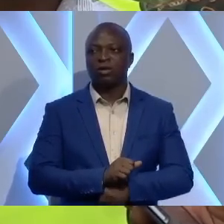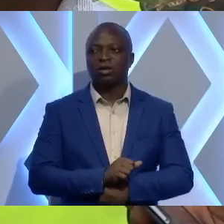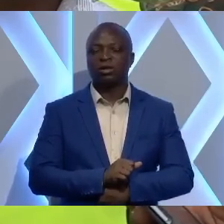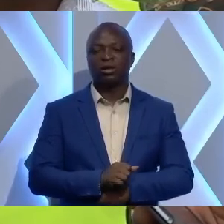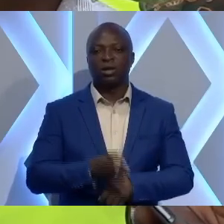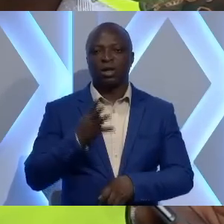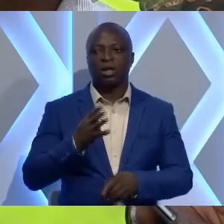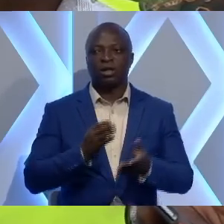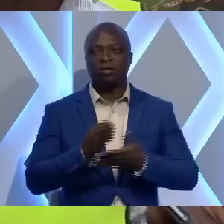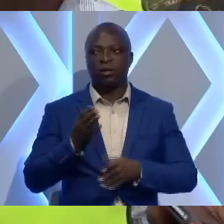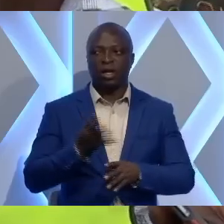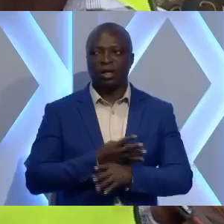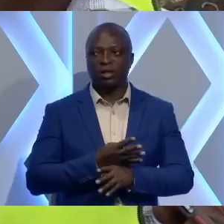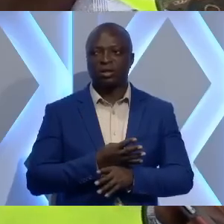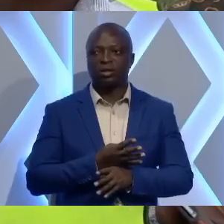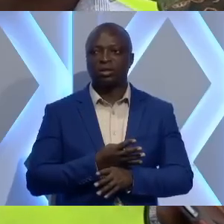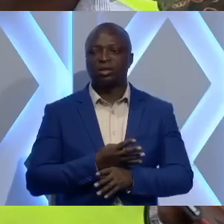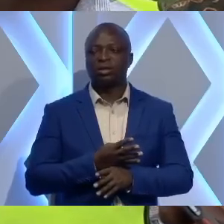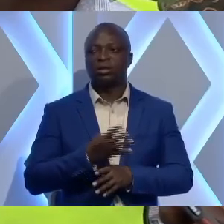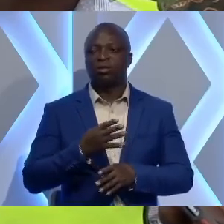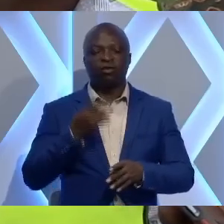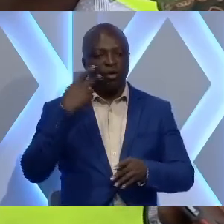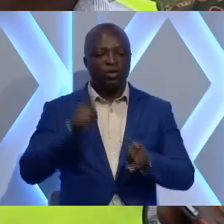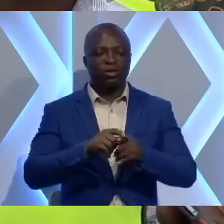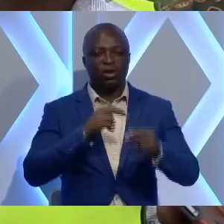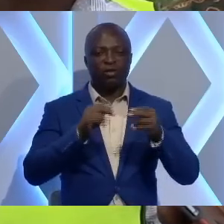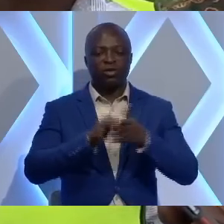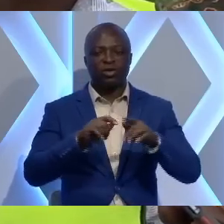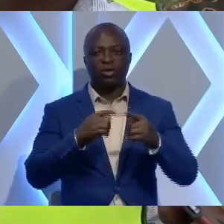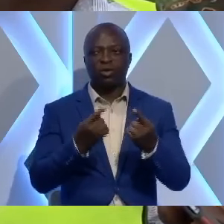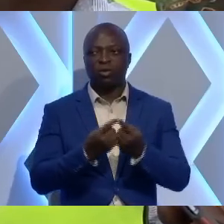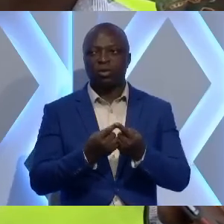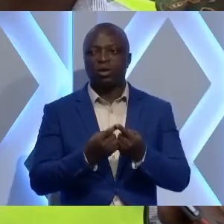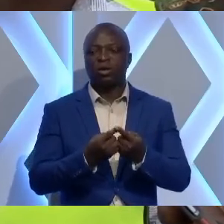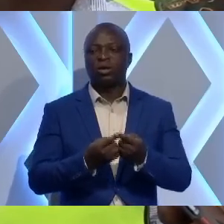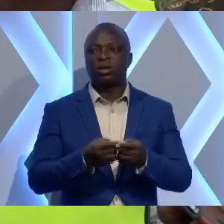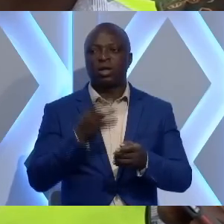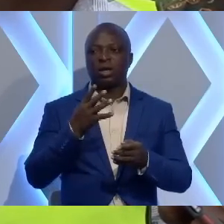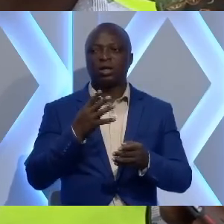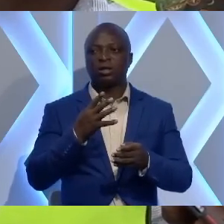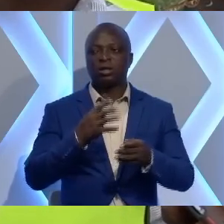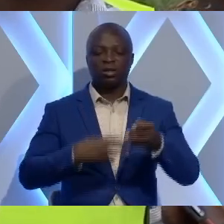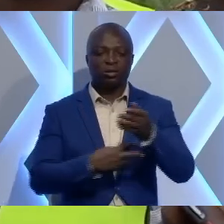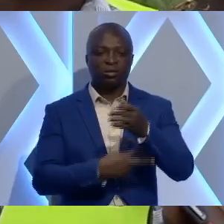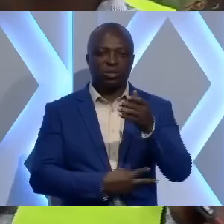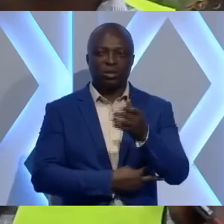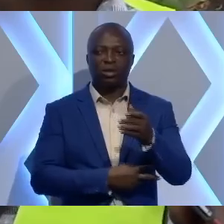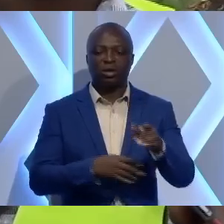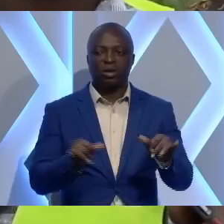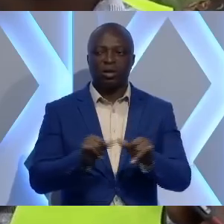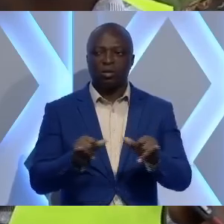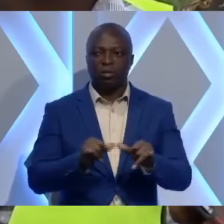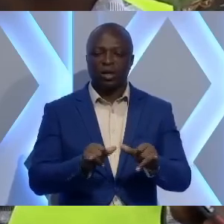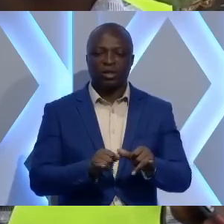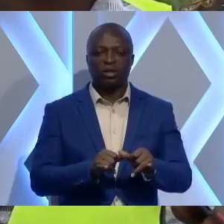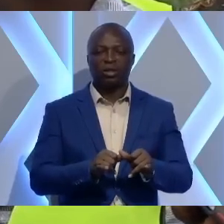4x4. Et vous pouvez voir au niveau de la base qu'il y a 4 alvéoles sur 4 mètres qui fait une longueur sur 20